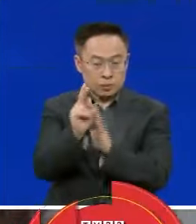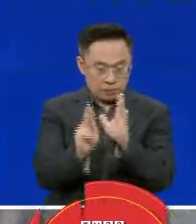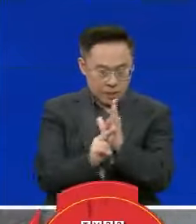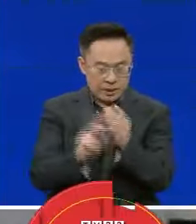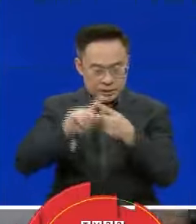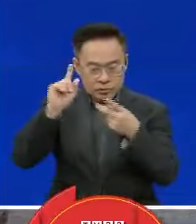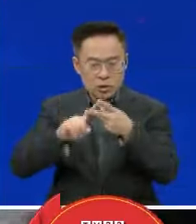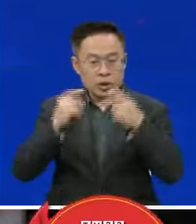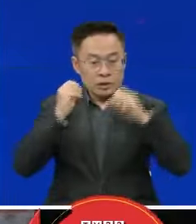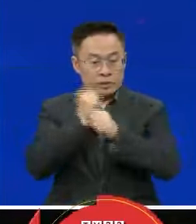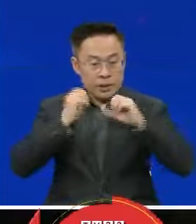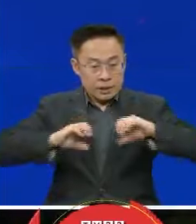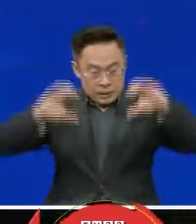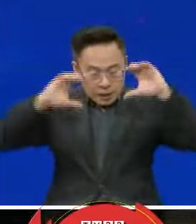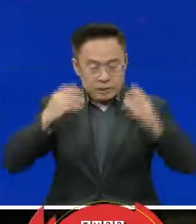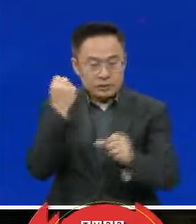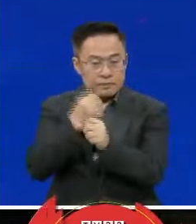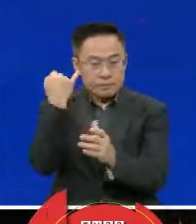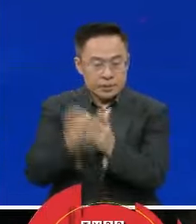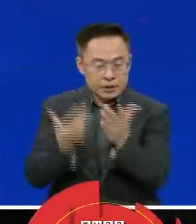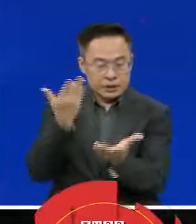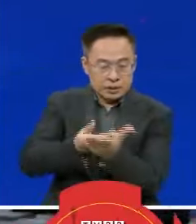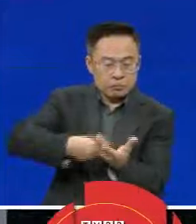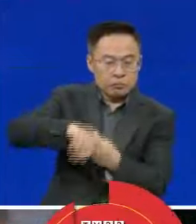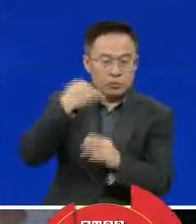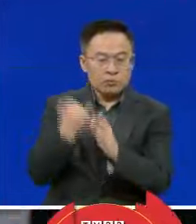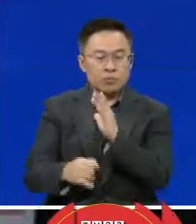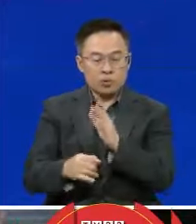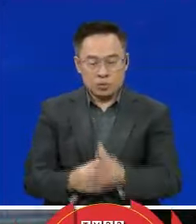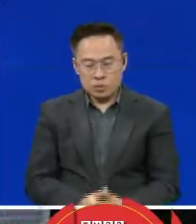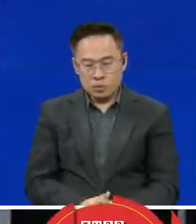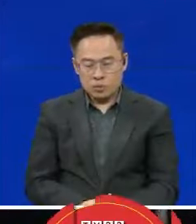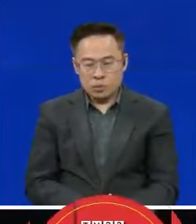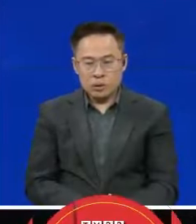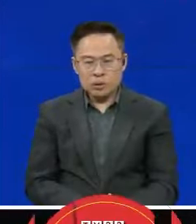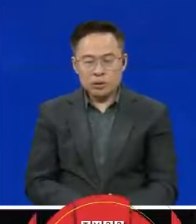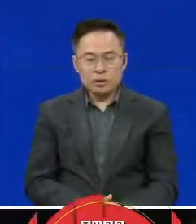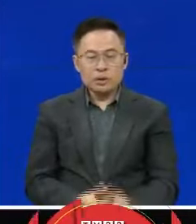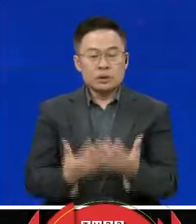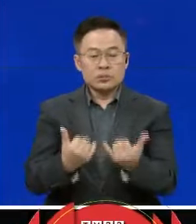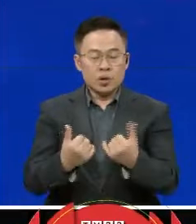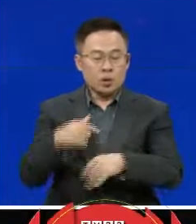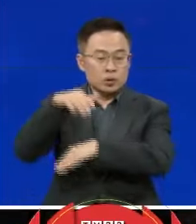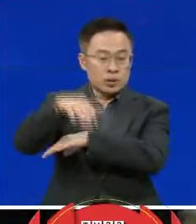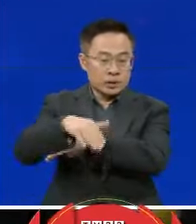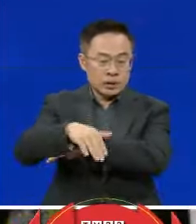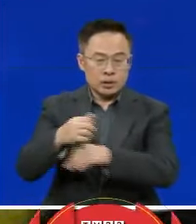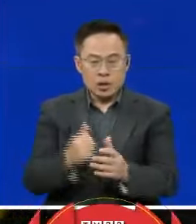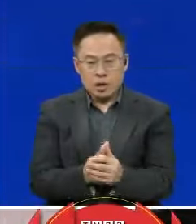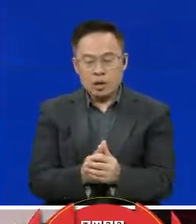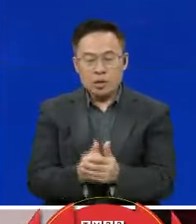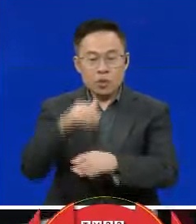กันฟอกเงินนะครับทีนี้พอช่วงเย็นๆสักประมาณ 6:20 นะครับทางพลตรตรีนำเกียรติธีระโรจนพงศ์นะครับ